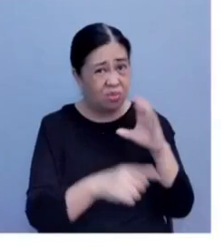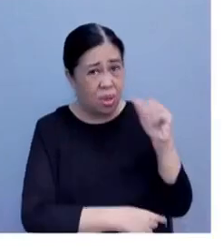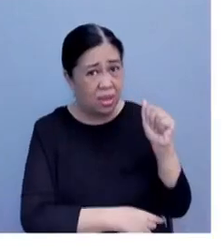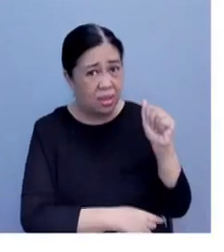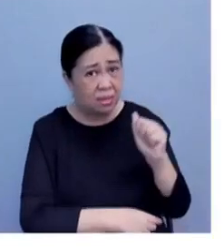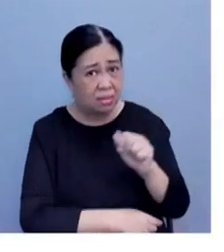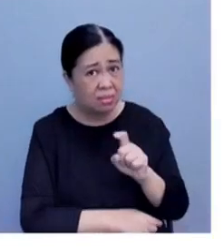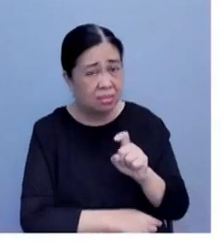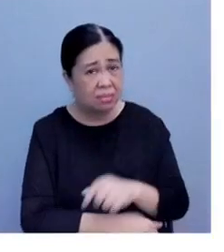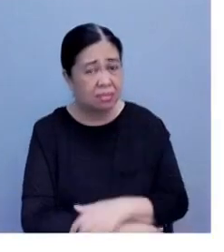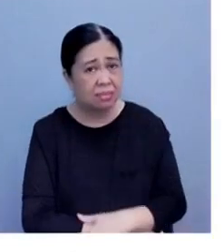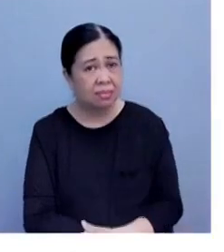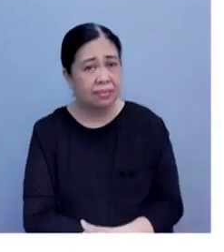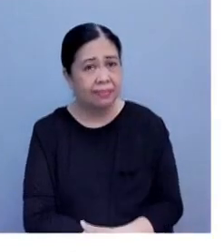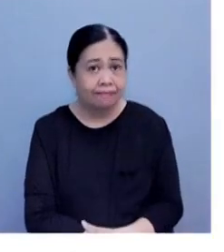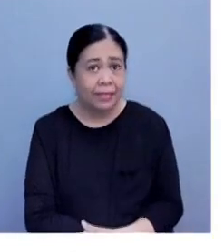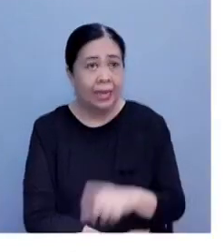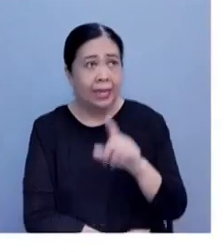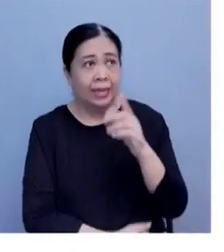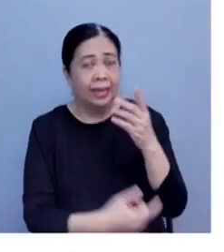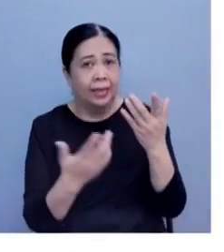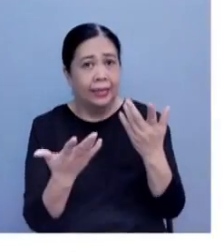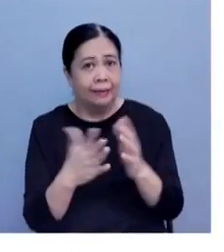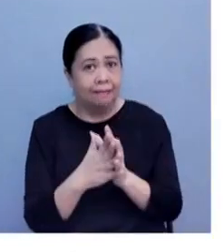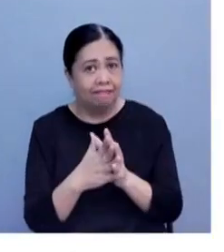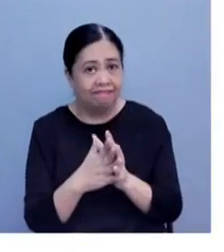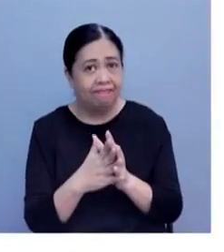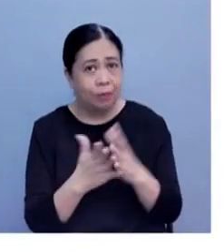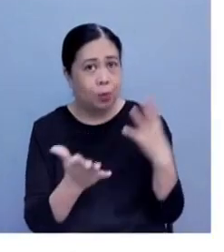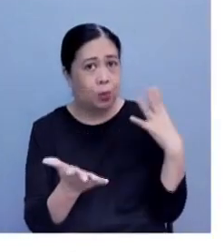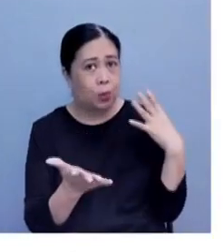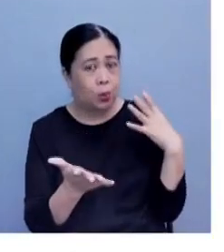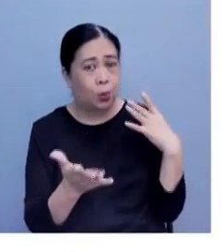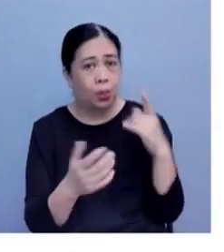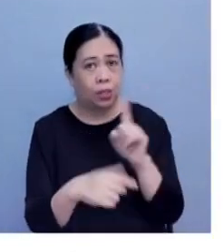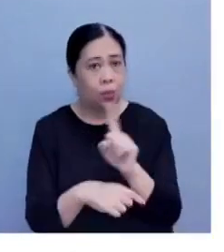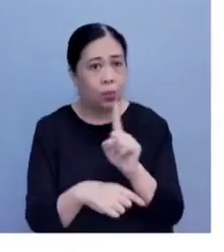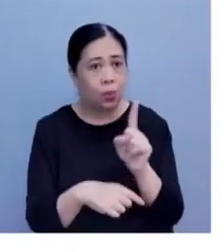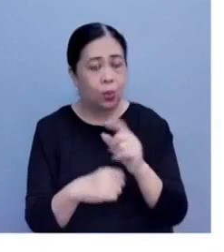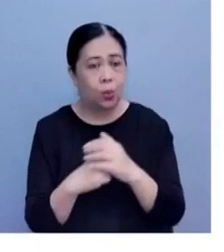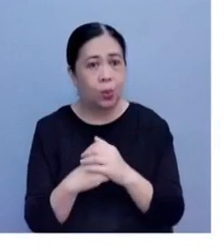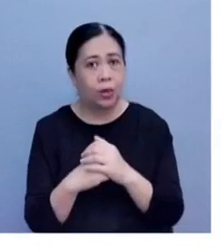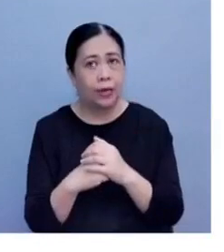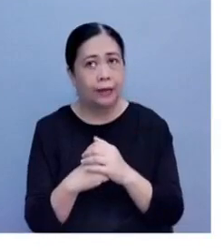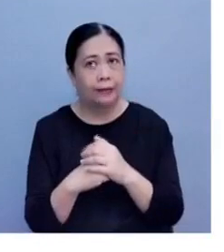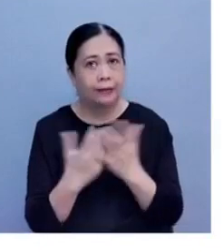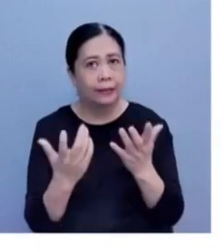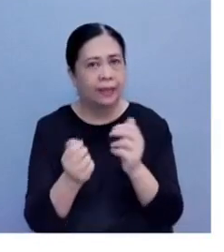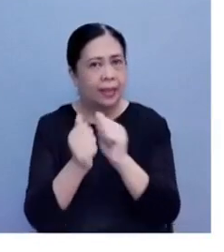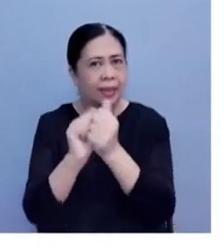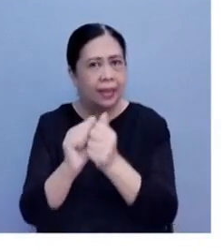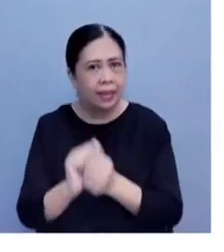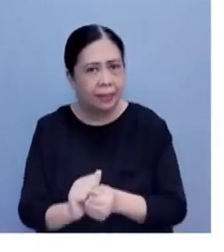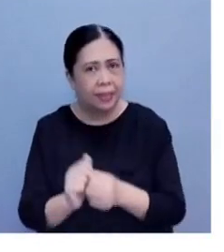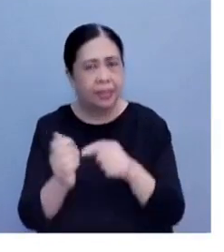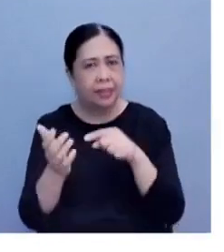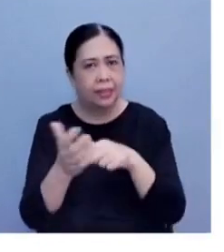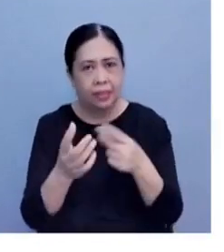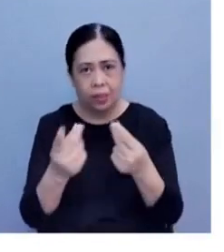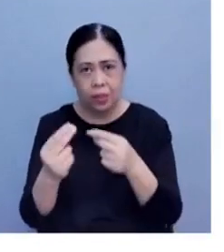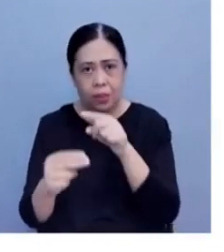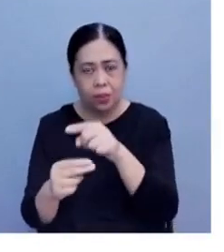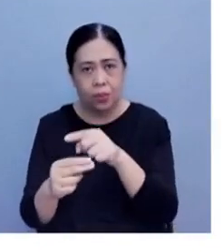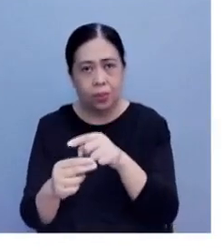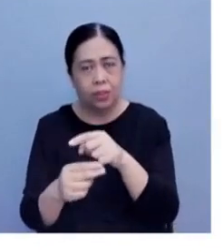Well, ang isa po dyan, antayin natin kung ano ang magiging mga amendments na gagawin ng